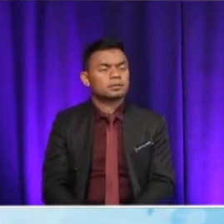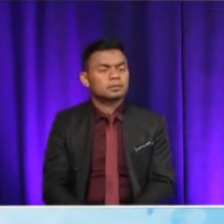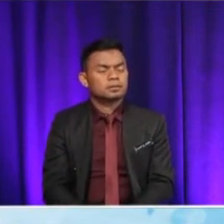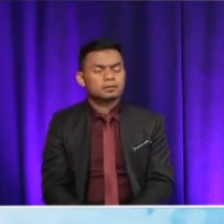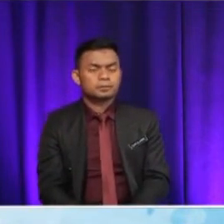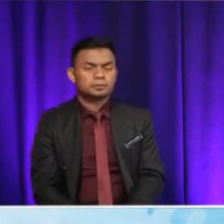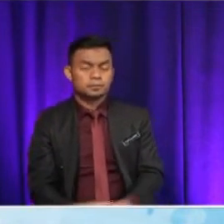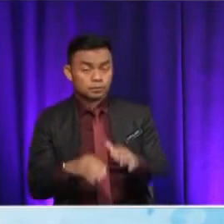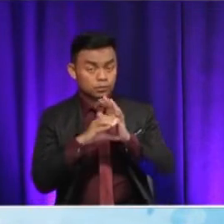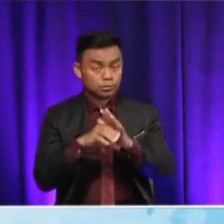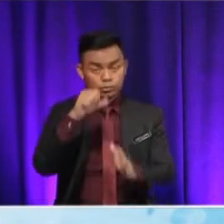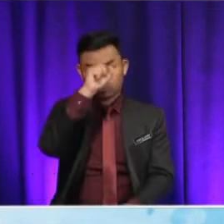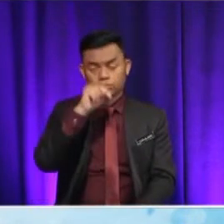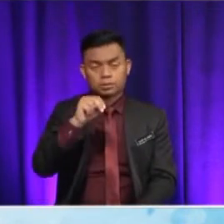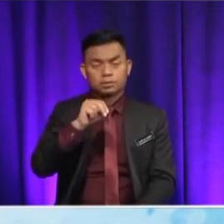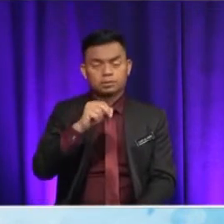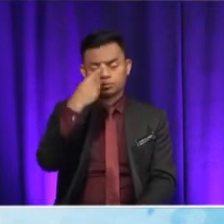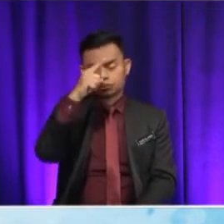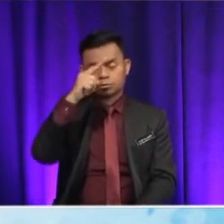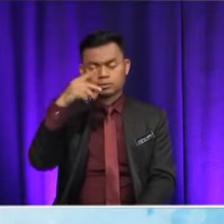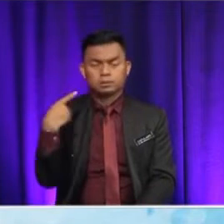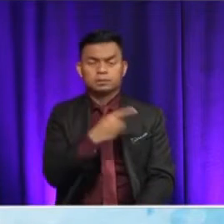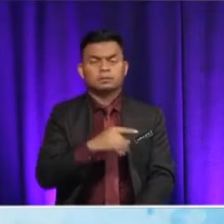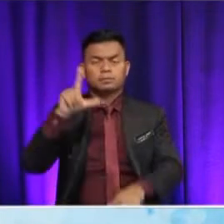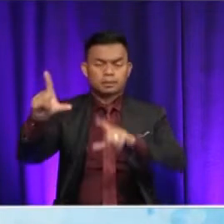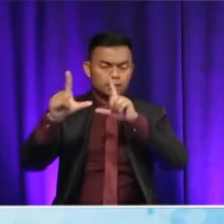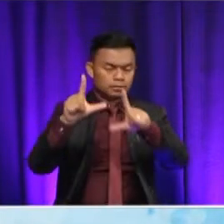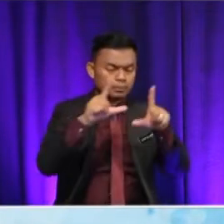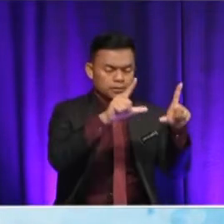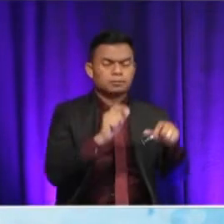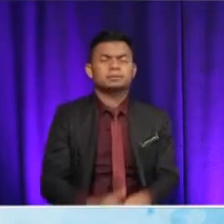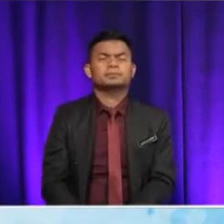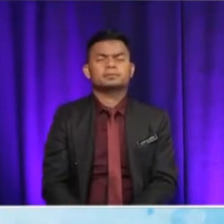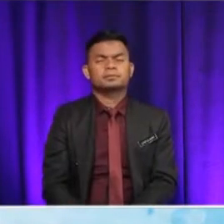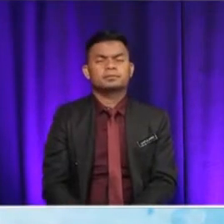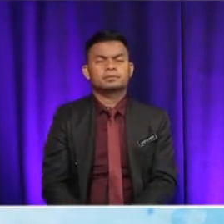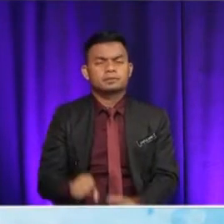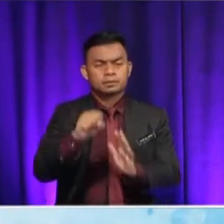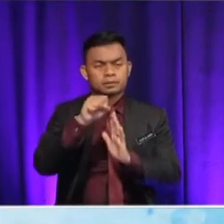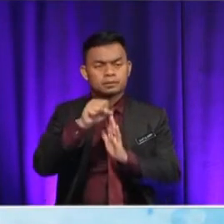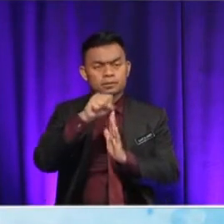ini contoh soalan yang melabel Ya. Okey, kita tengok soalan seterusnya.